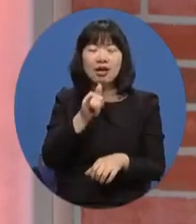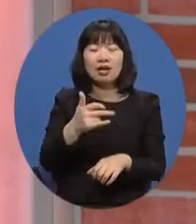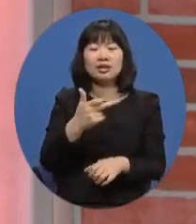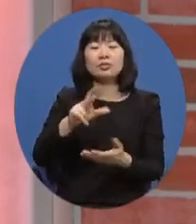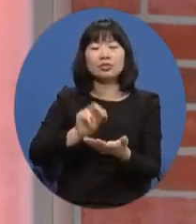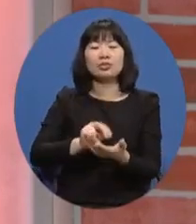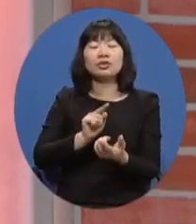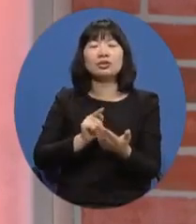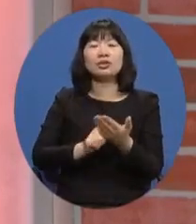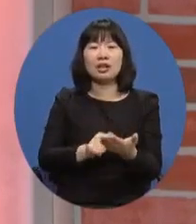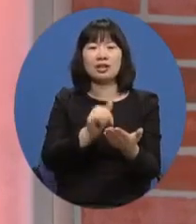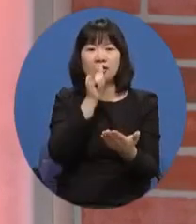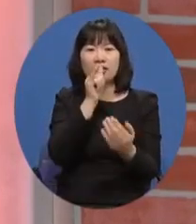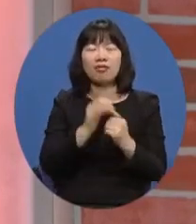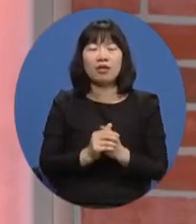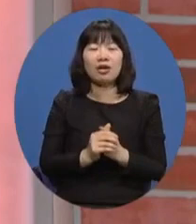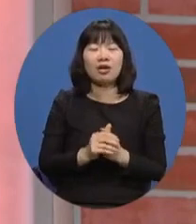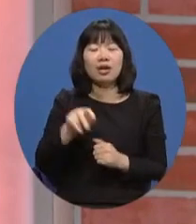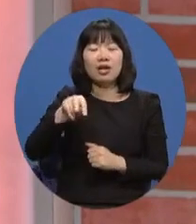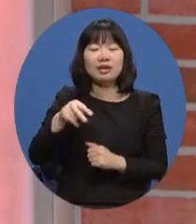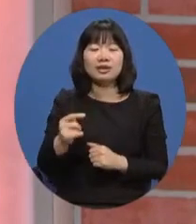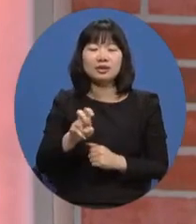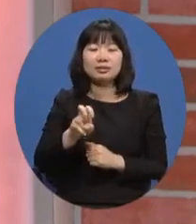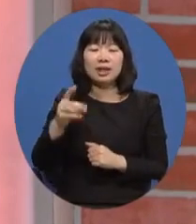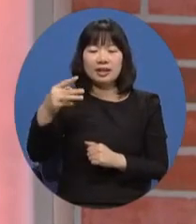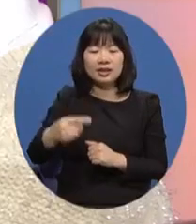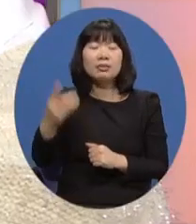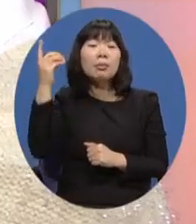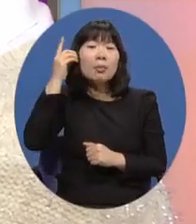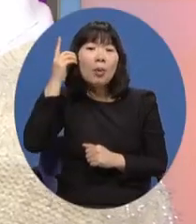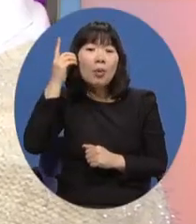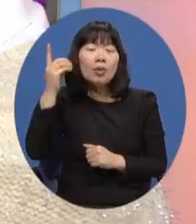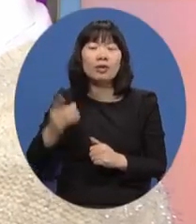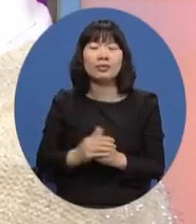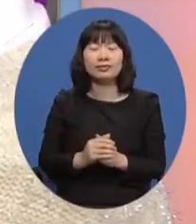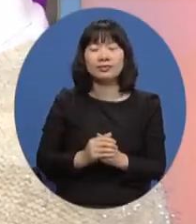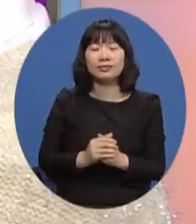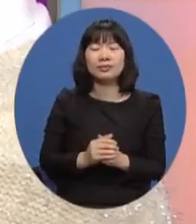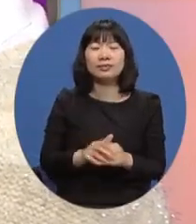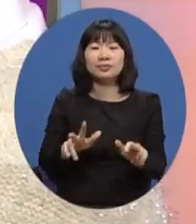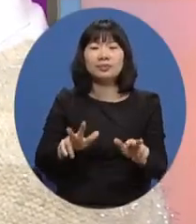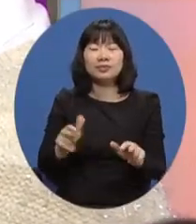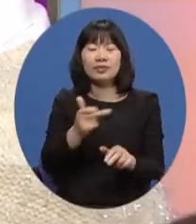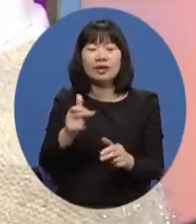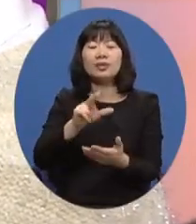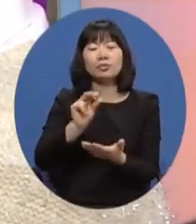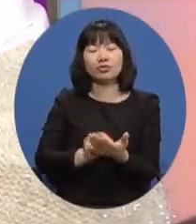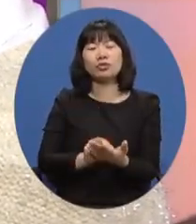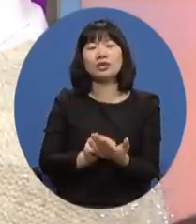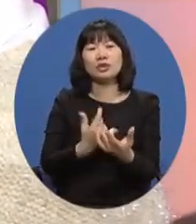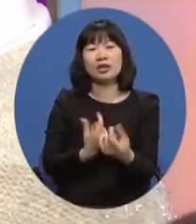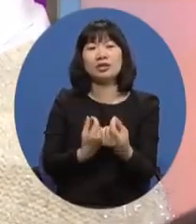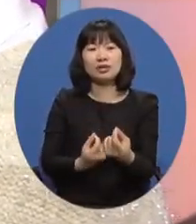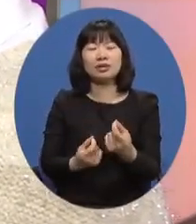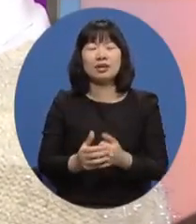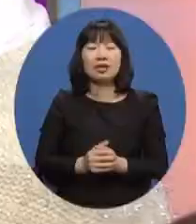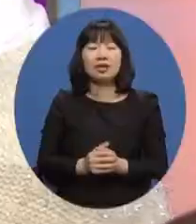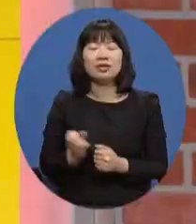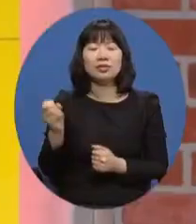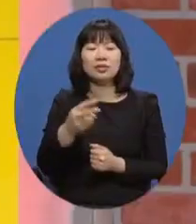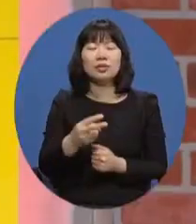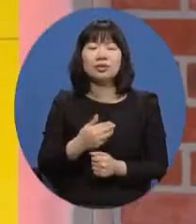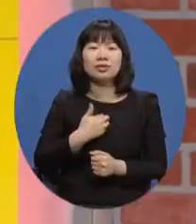나는 문제들이 있어요. 스마트폰. 네. 이게 하여튼 큰 문제인 것 같아요.